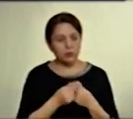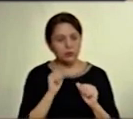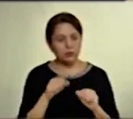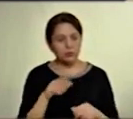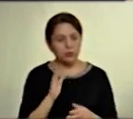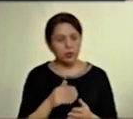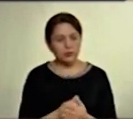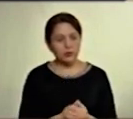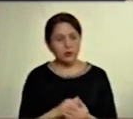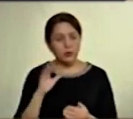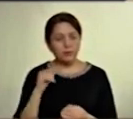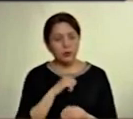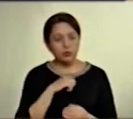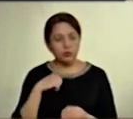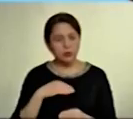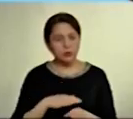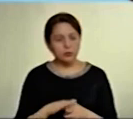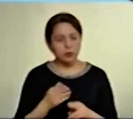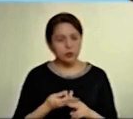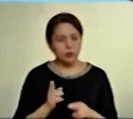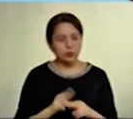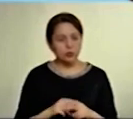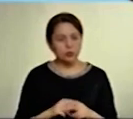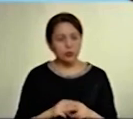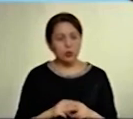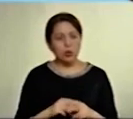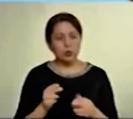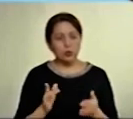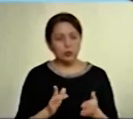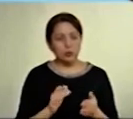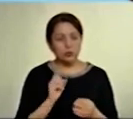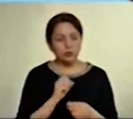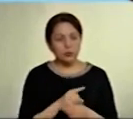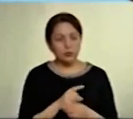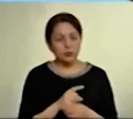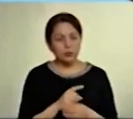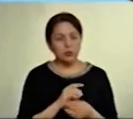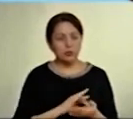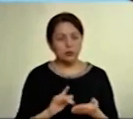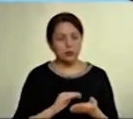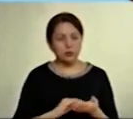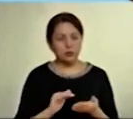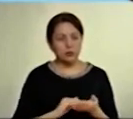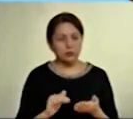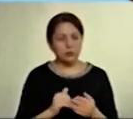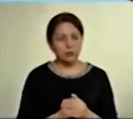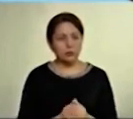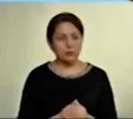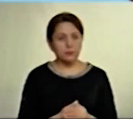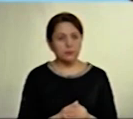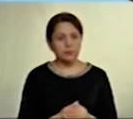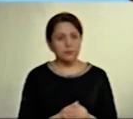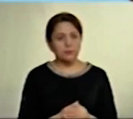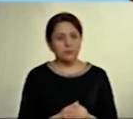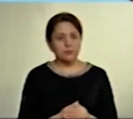bo'ladi. Va mustaqil bajarish uchun ushbu darsimiz yakunida o'zingizga quyidagi topshiriqlarni